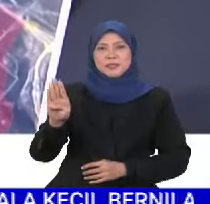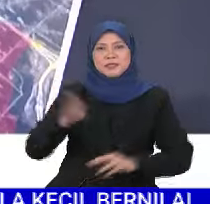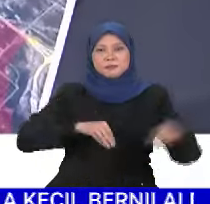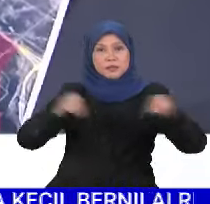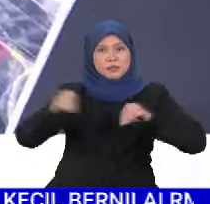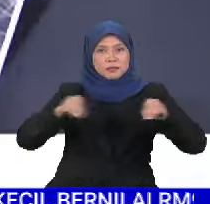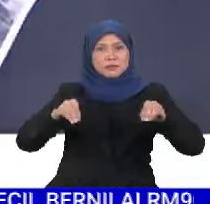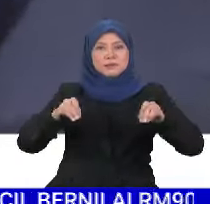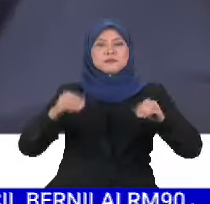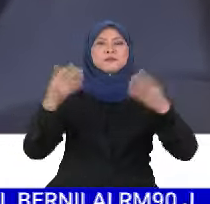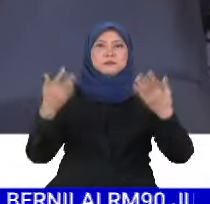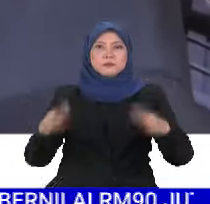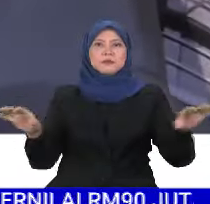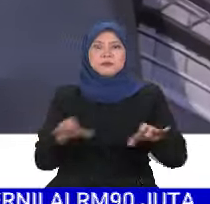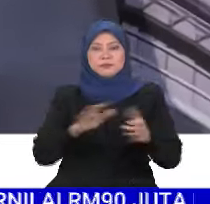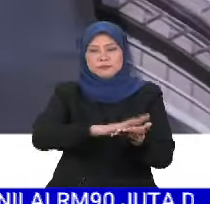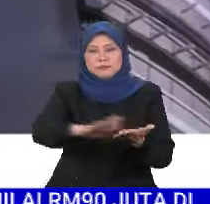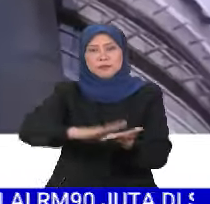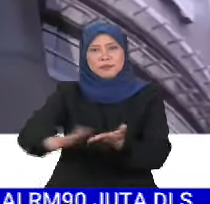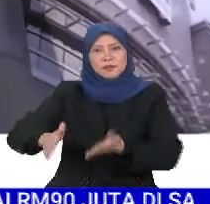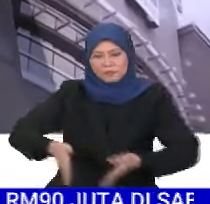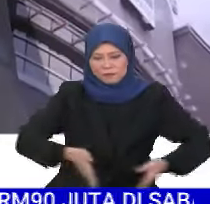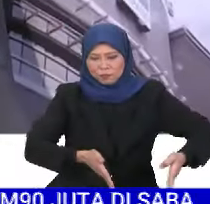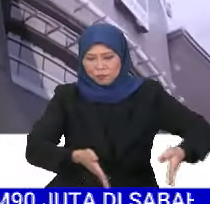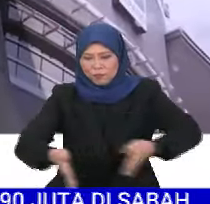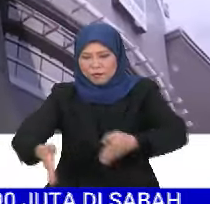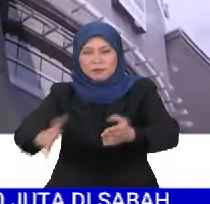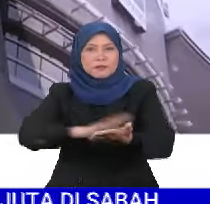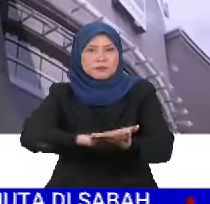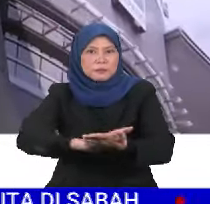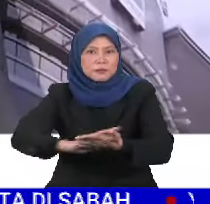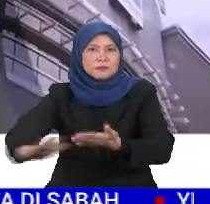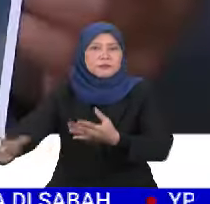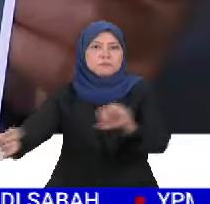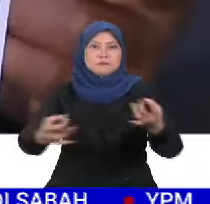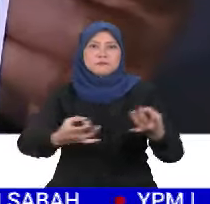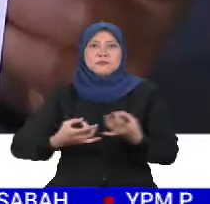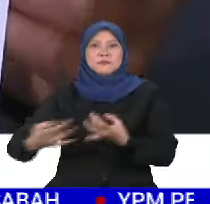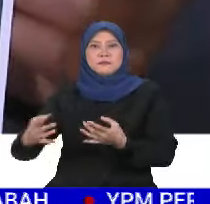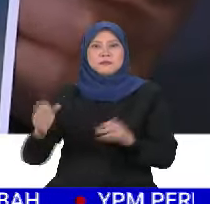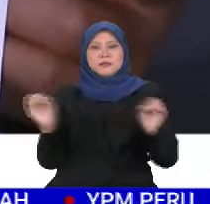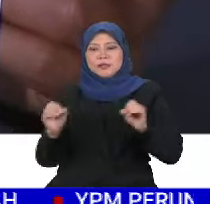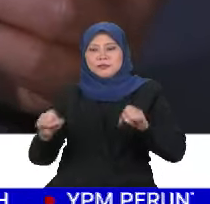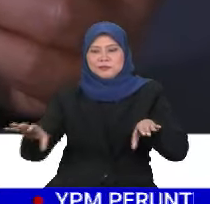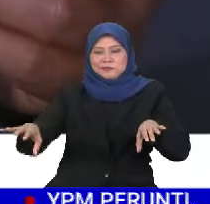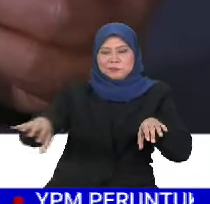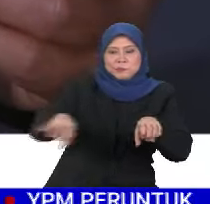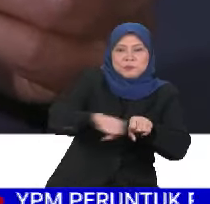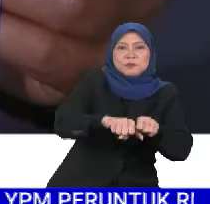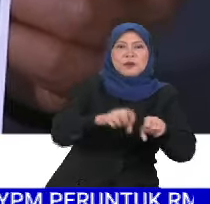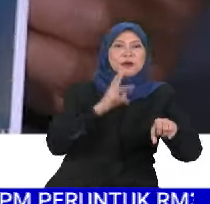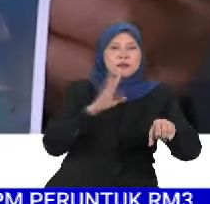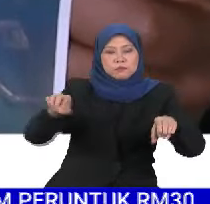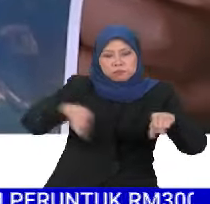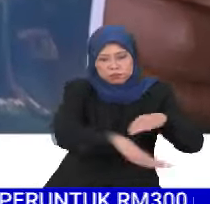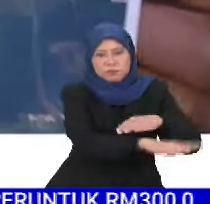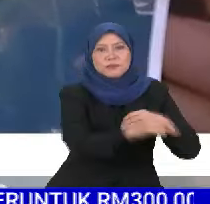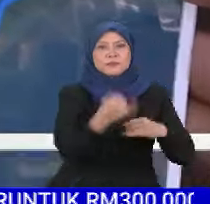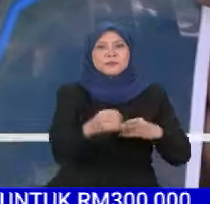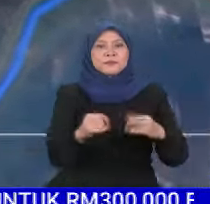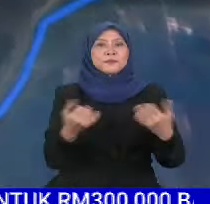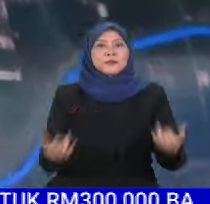juga telah melakukan pembersihan longkang supaya sistem saliran tidak tersumbat. Orang ramai juga dinasihat